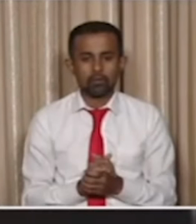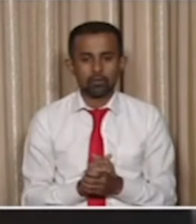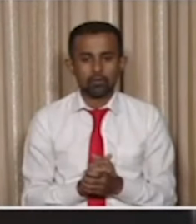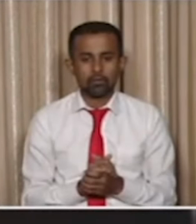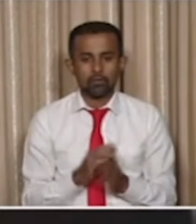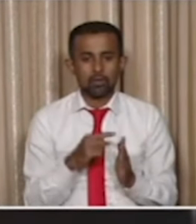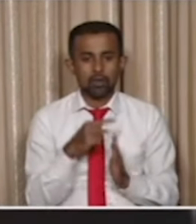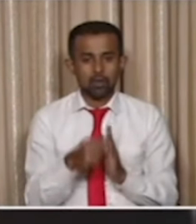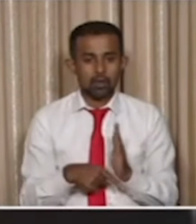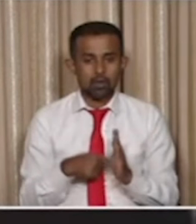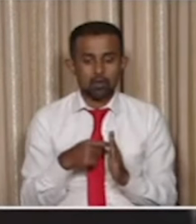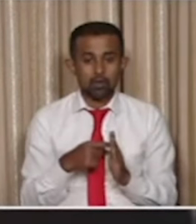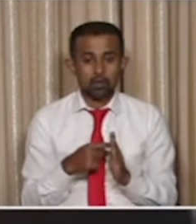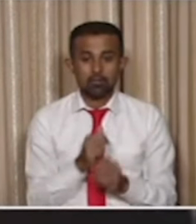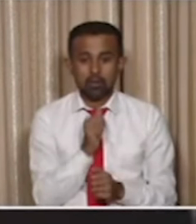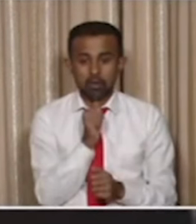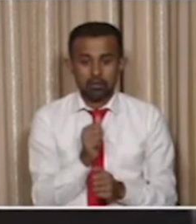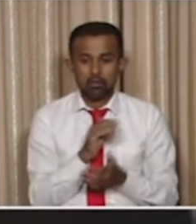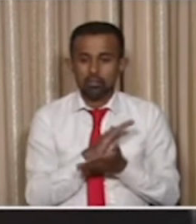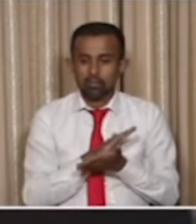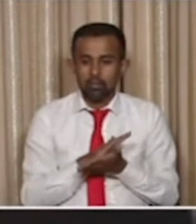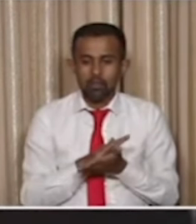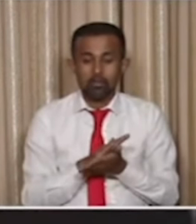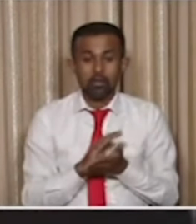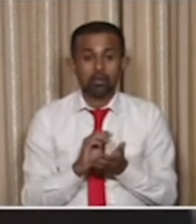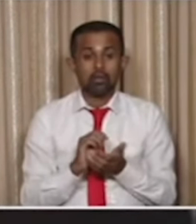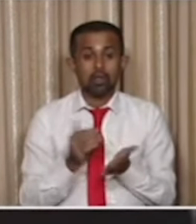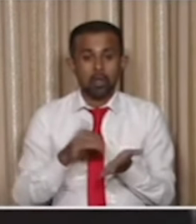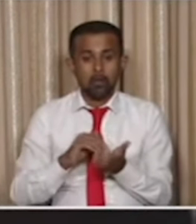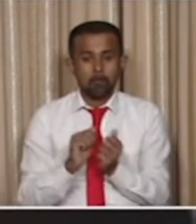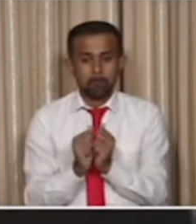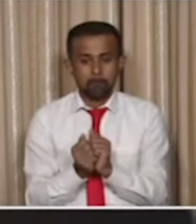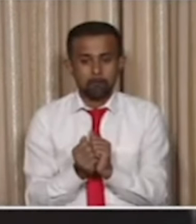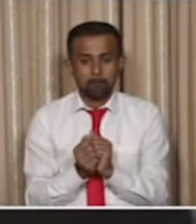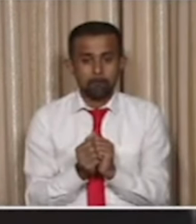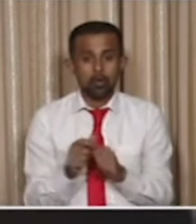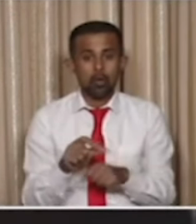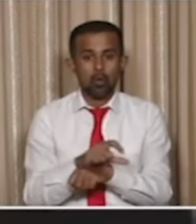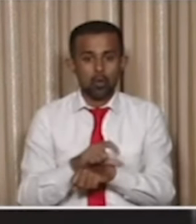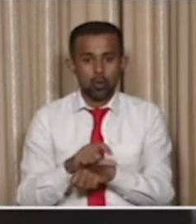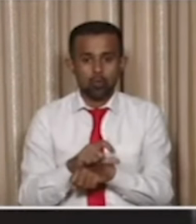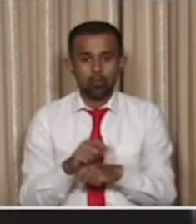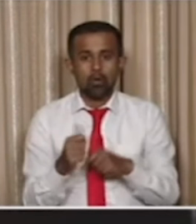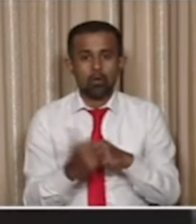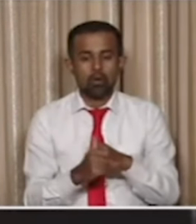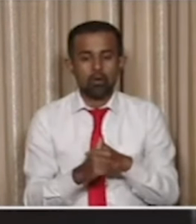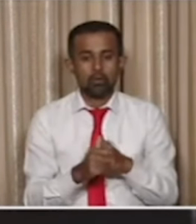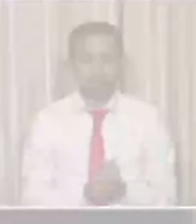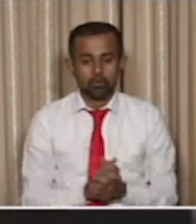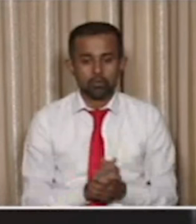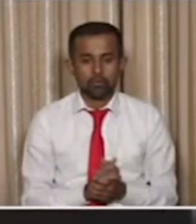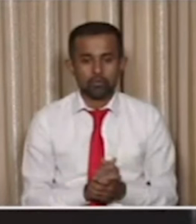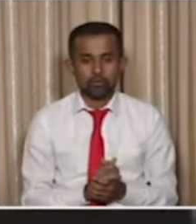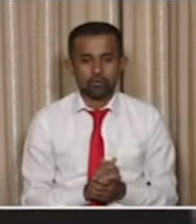ශ්‍රී ලංකාවේ සත්‍ය සමගිය සහ ප්‍රතිසන්දානය සඳහා වන කොමිෂන් සභාවක් පිහිටුවීමේ පනත් කෙටුම්පත. අර්ධ